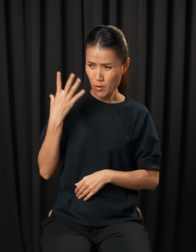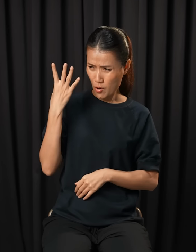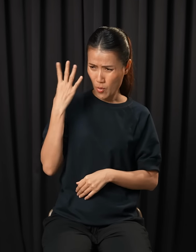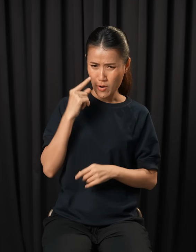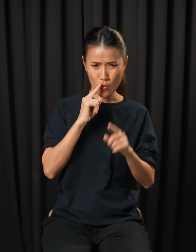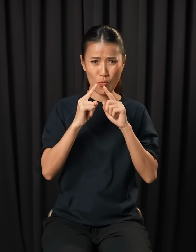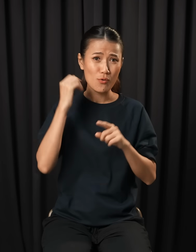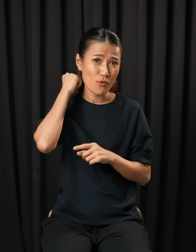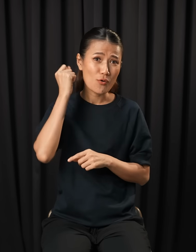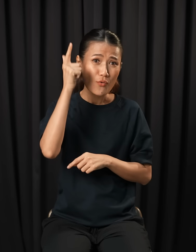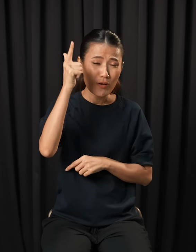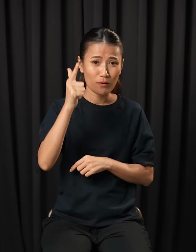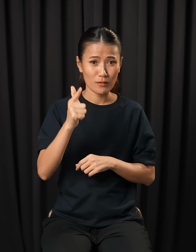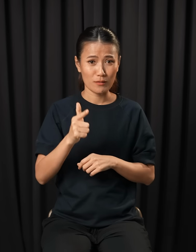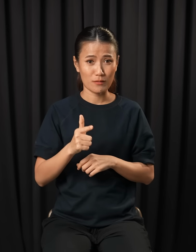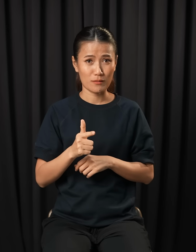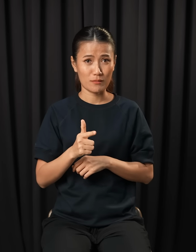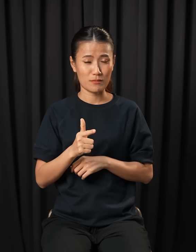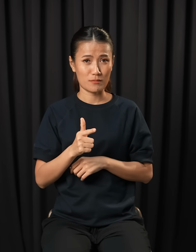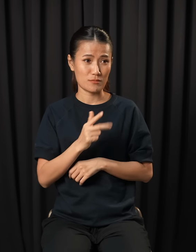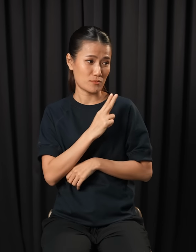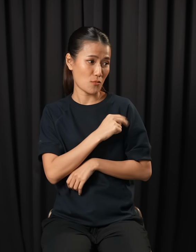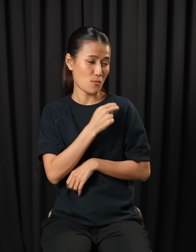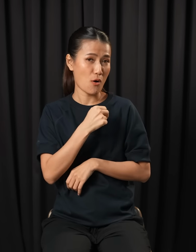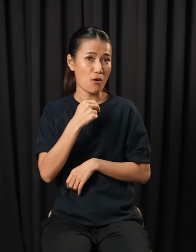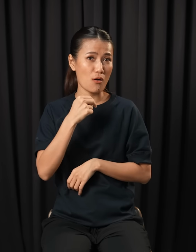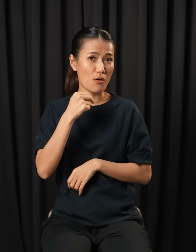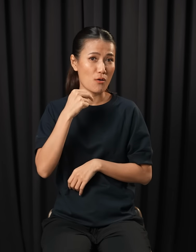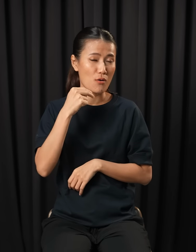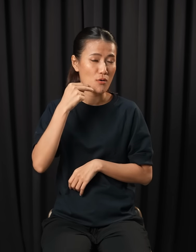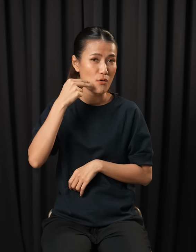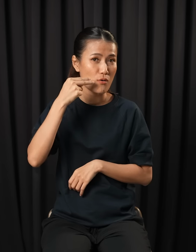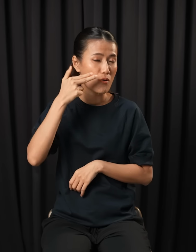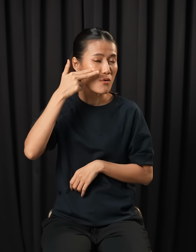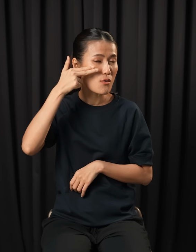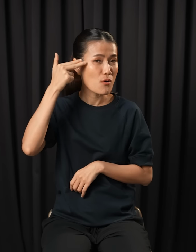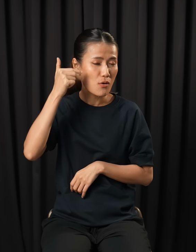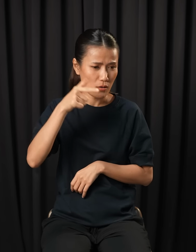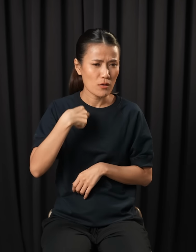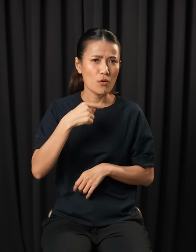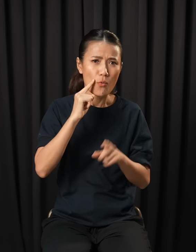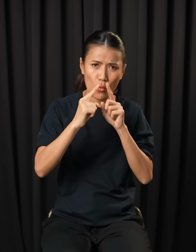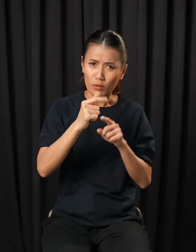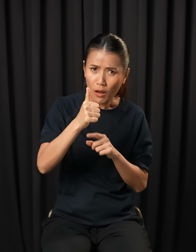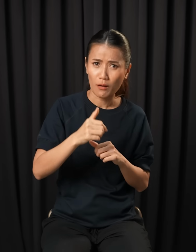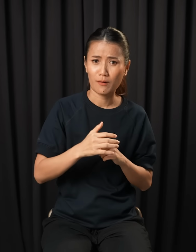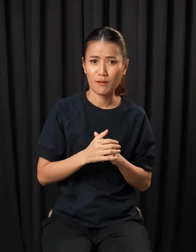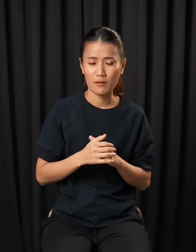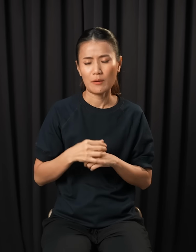อีกฝั่งนึงคุณอยู่ตรงกลางแบบนี้ได้ไหม เมื่อวานคุยกับคุณอุ้งอิงก็รู้เรื่องกันดีนะครับเมื่อเช้าคุยกับหมอชลน่านตอนจับ